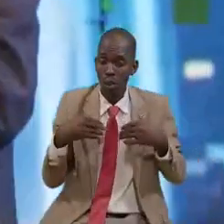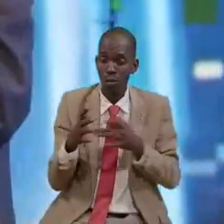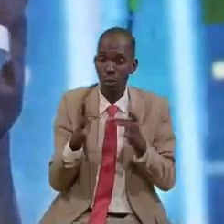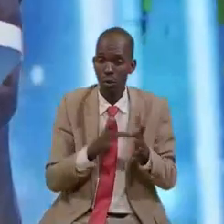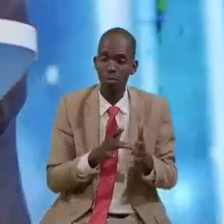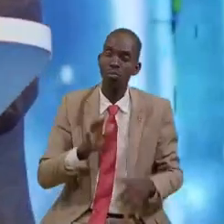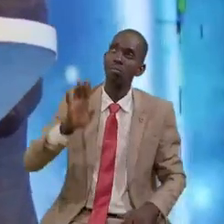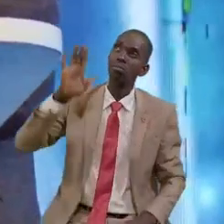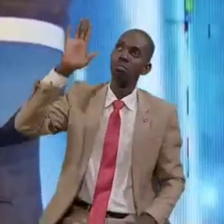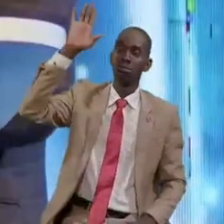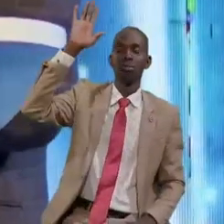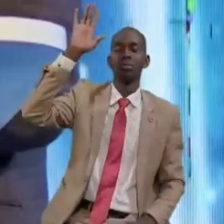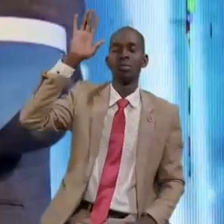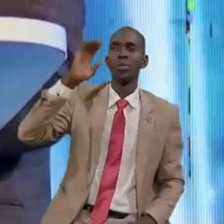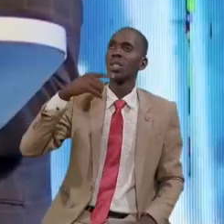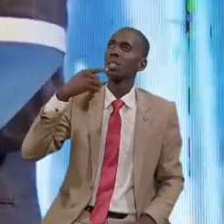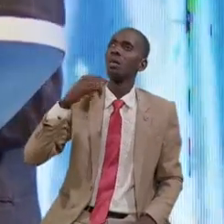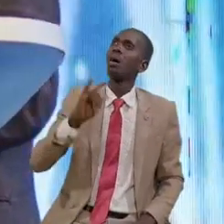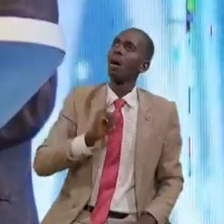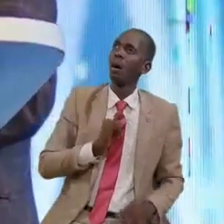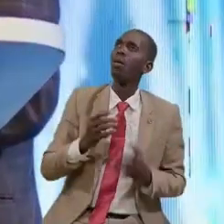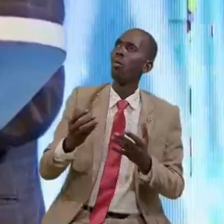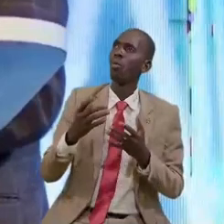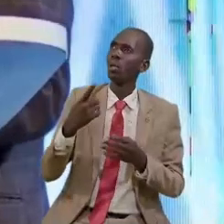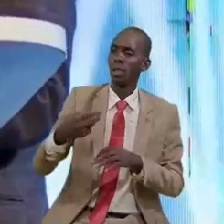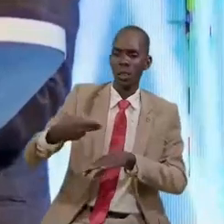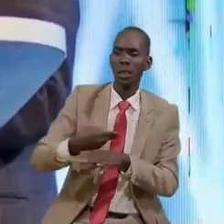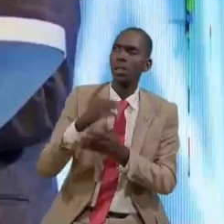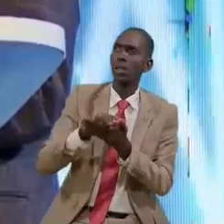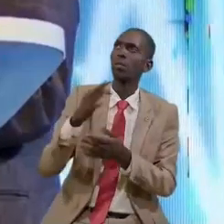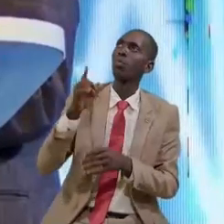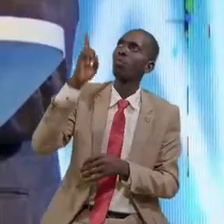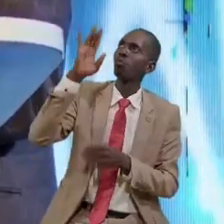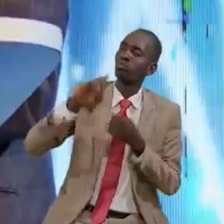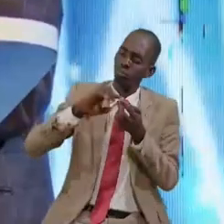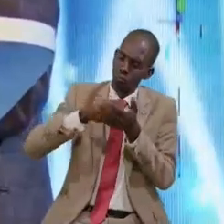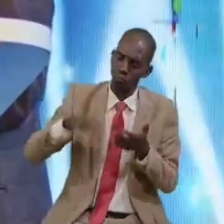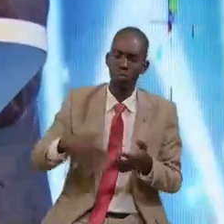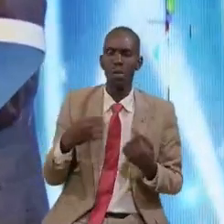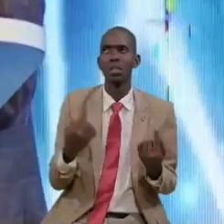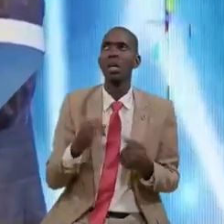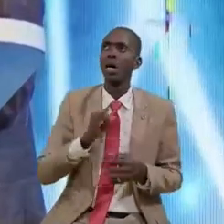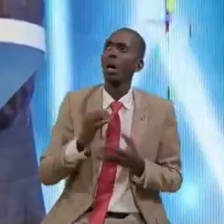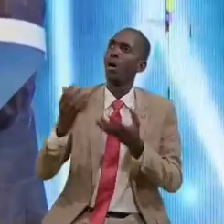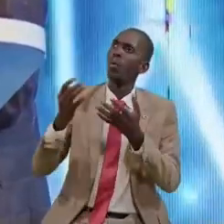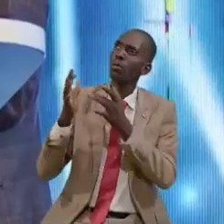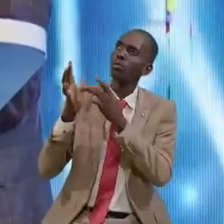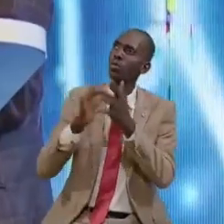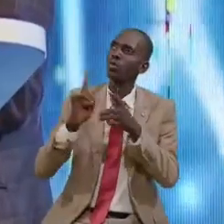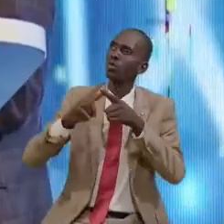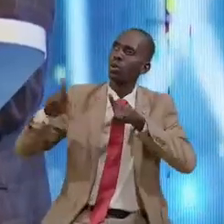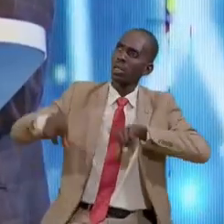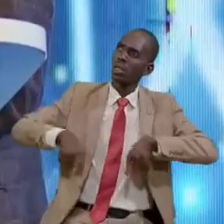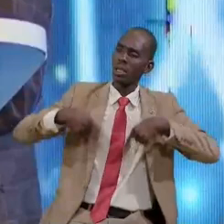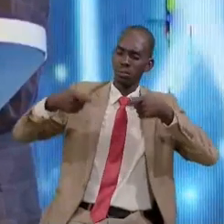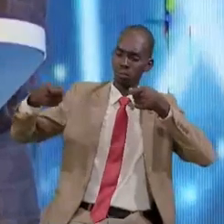je veux que l'agneau de Dieu ôte mes péchés, je veux qu'il règne au-dedans de moi, dans